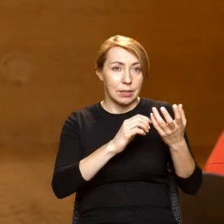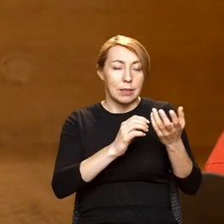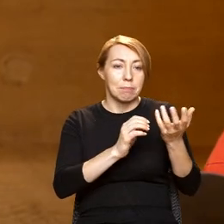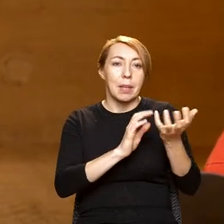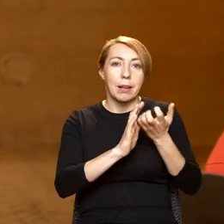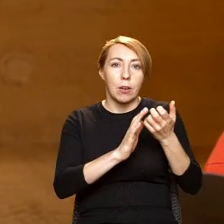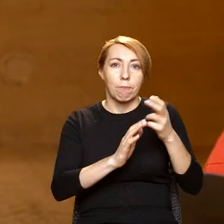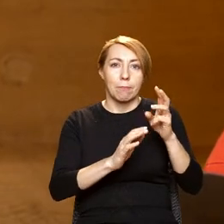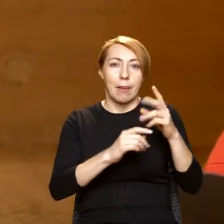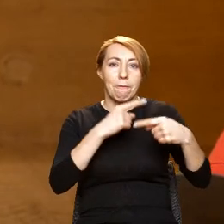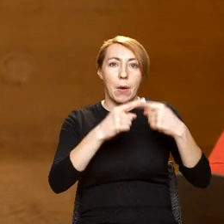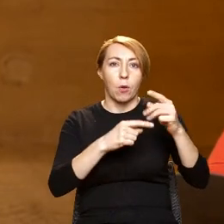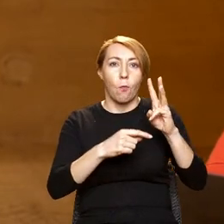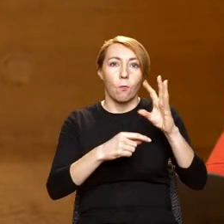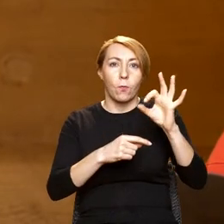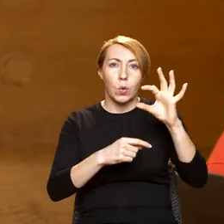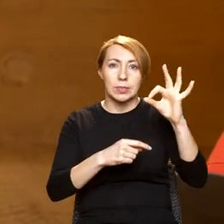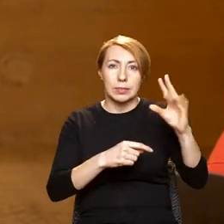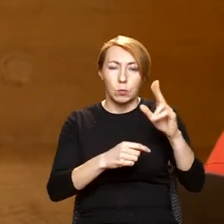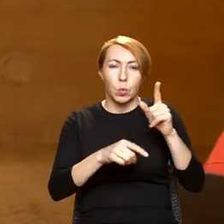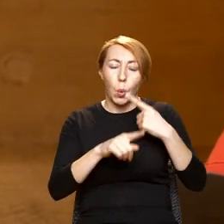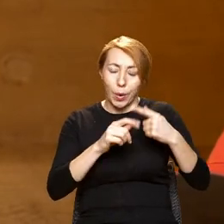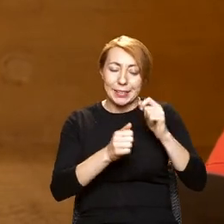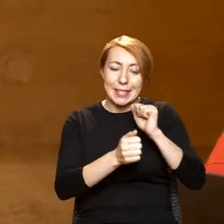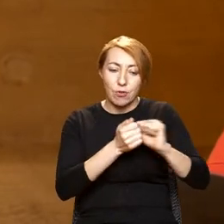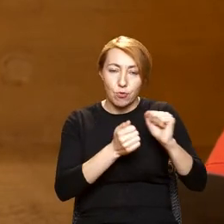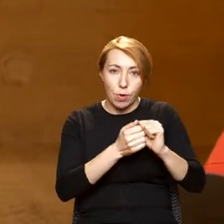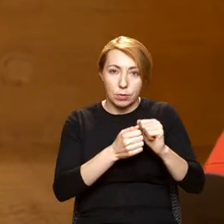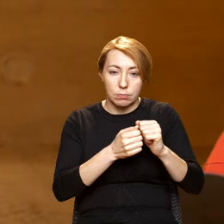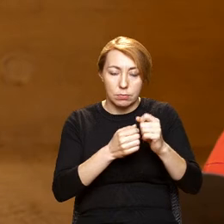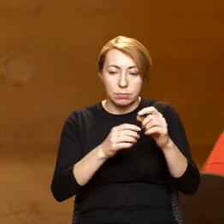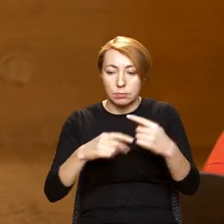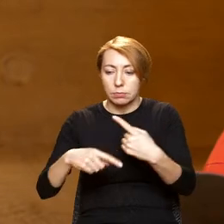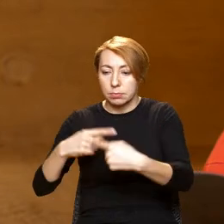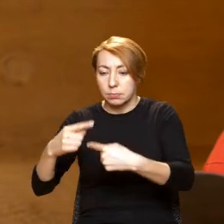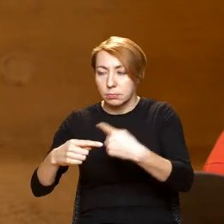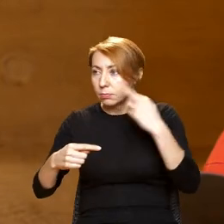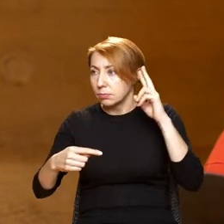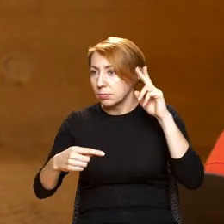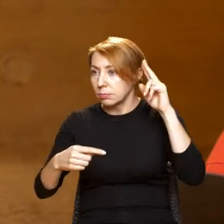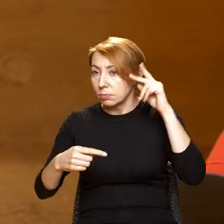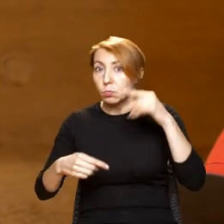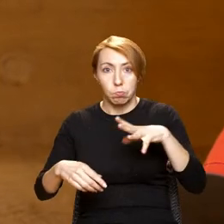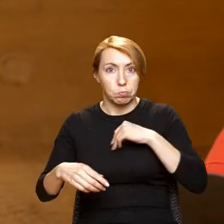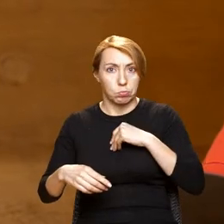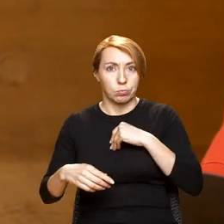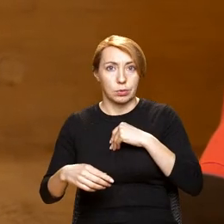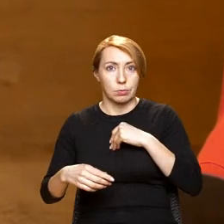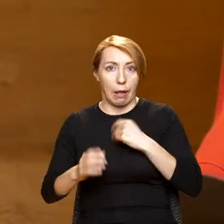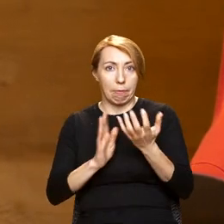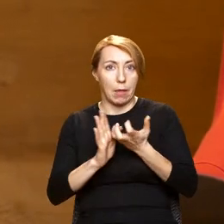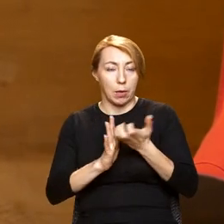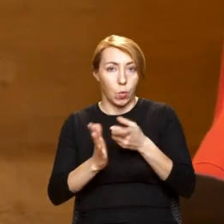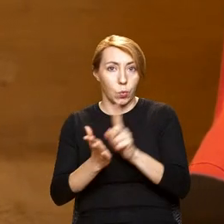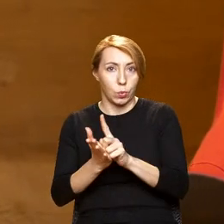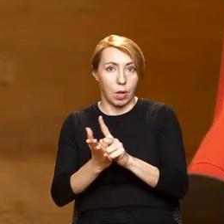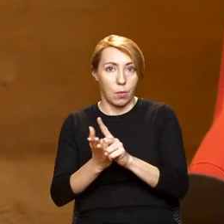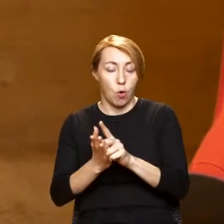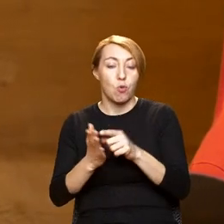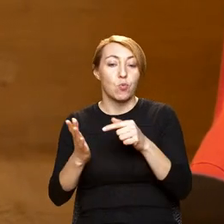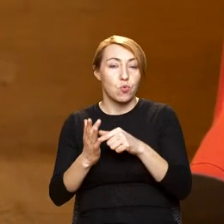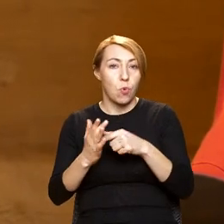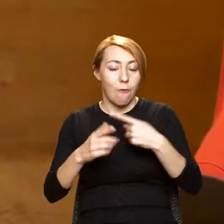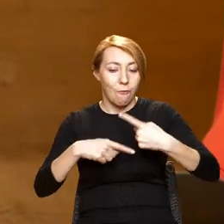woskowe, też już lekko podniszczone, można odtworzyć to, co jest na nich nagrane. I to właśnie,